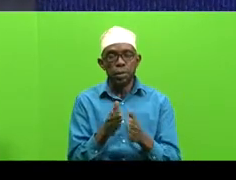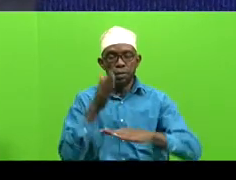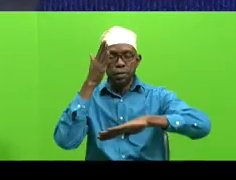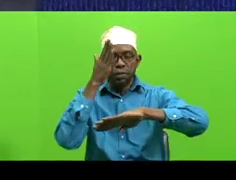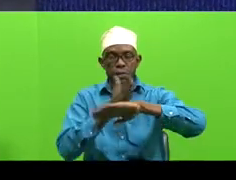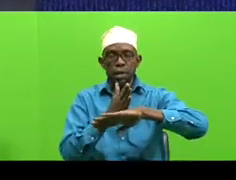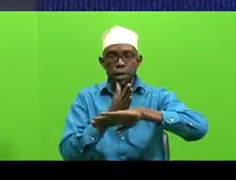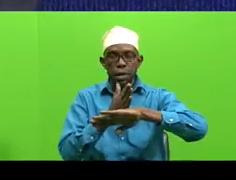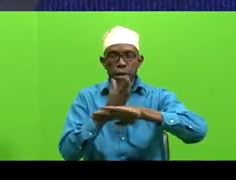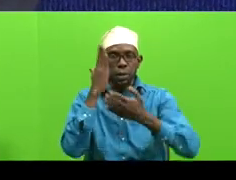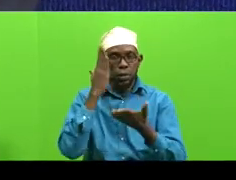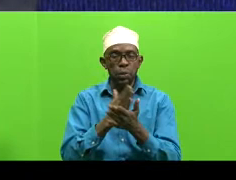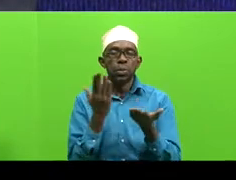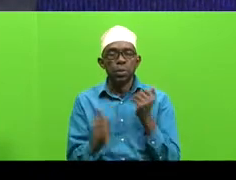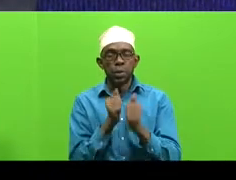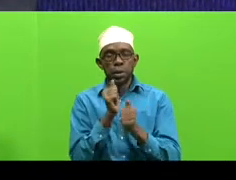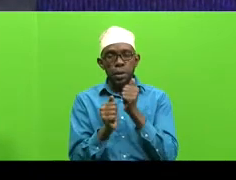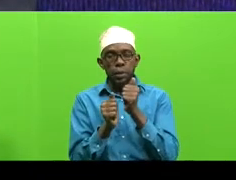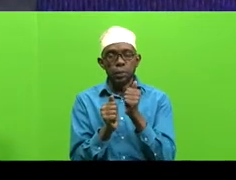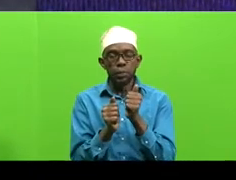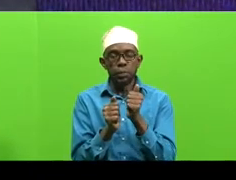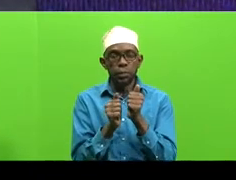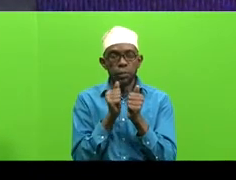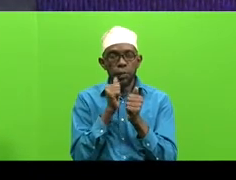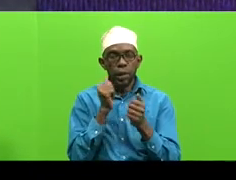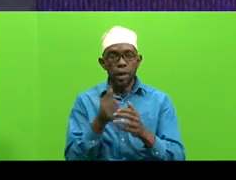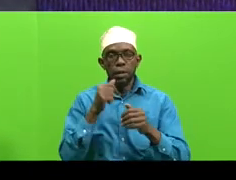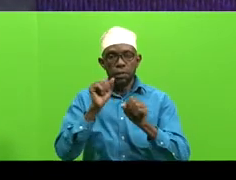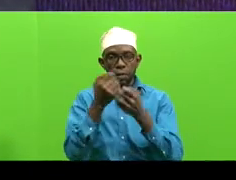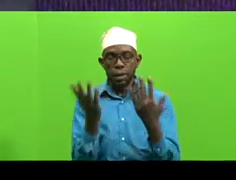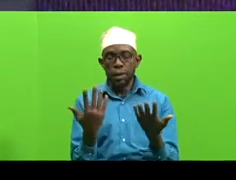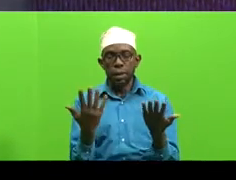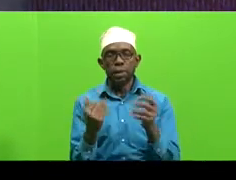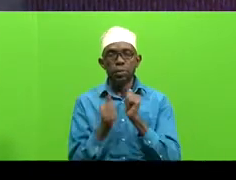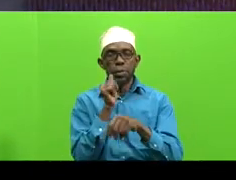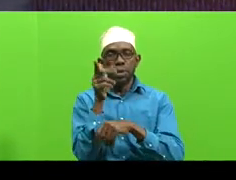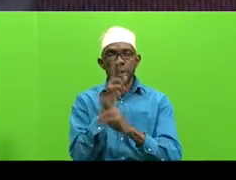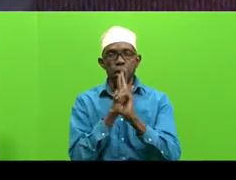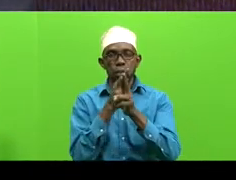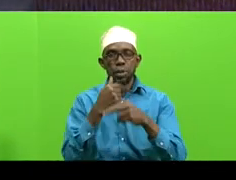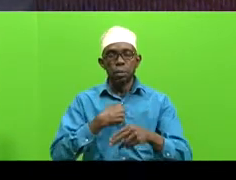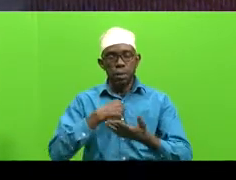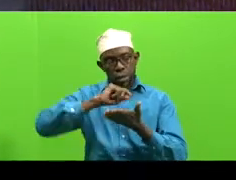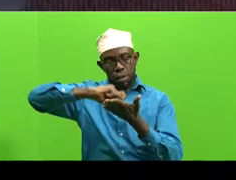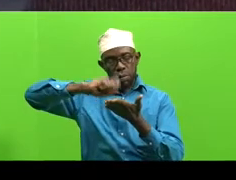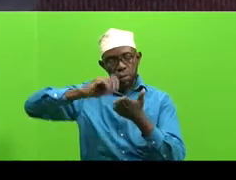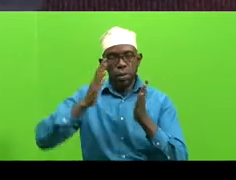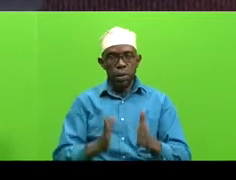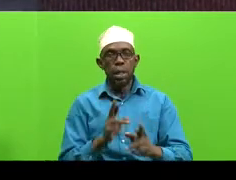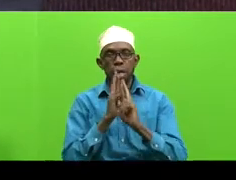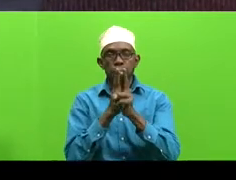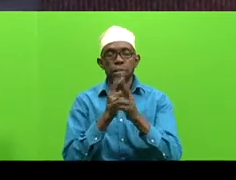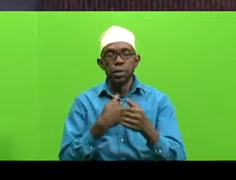fact checking na nini na nini. Na kuna tools ambazo waandishi wa habari. Lakini mimi kama mwandishi wa habari, hata kando na